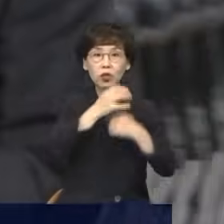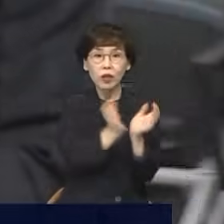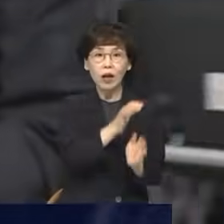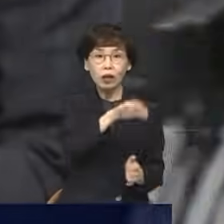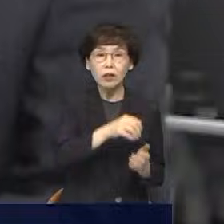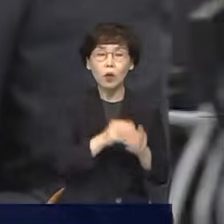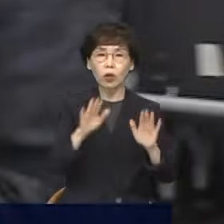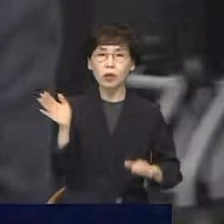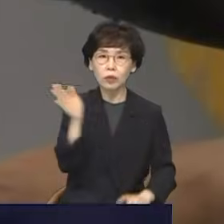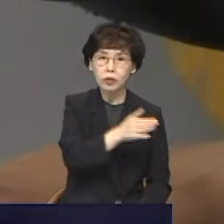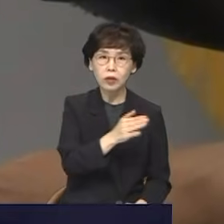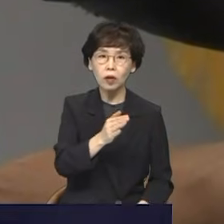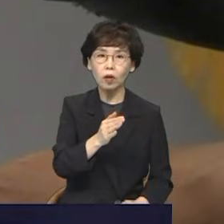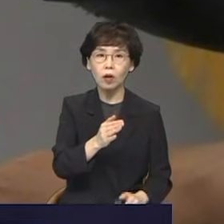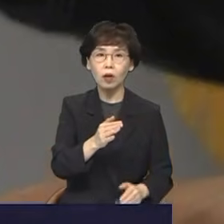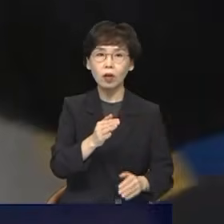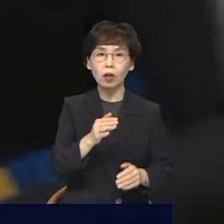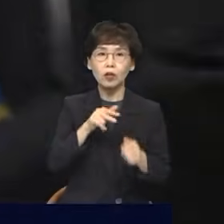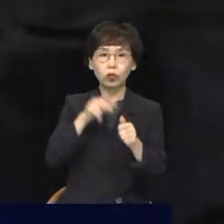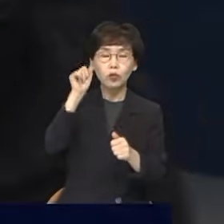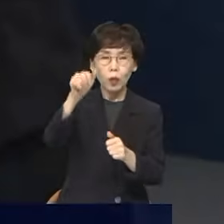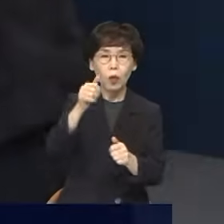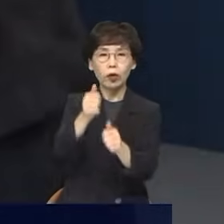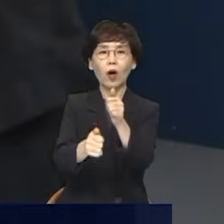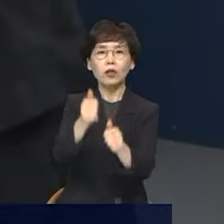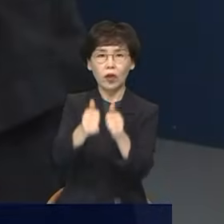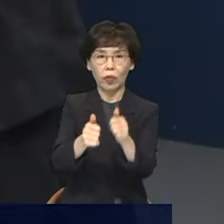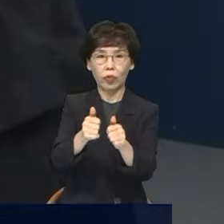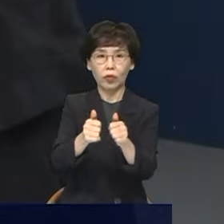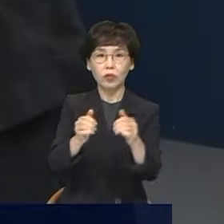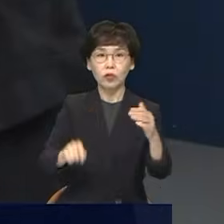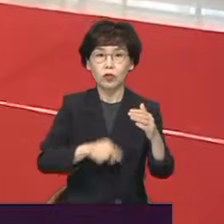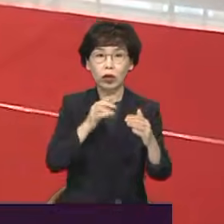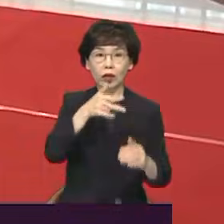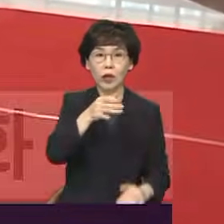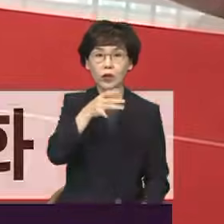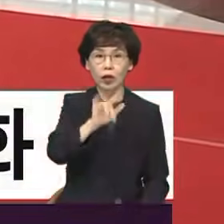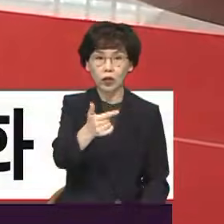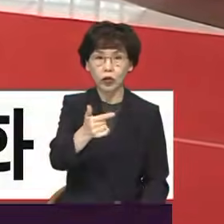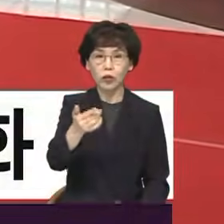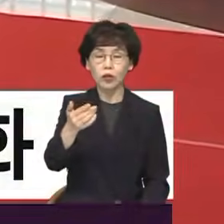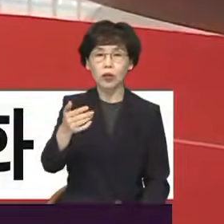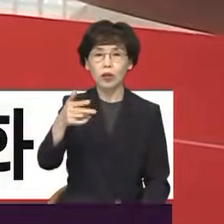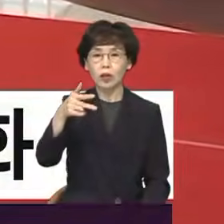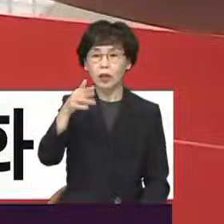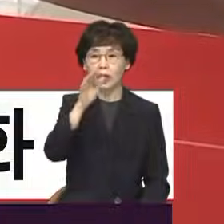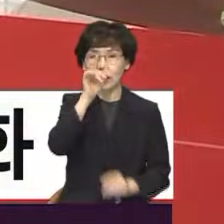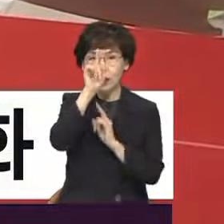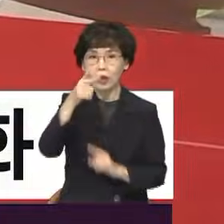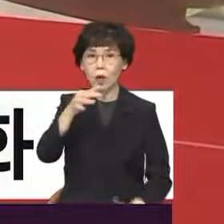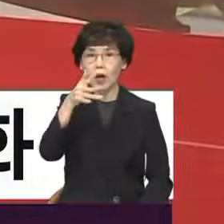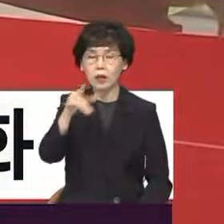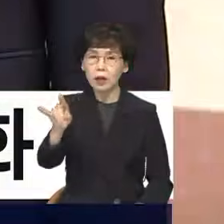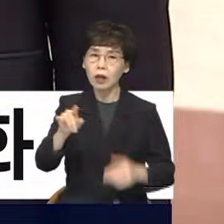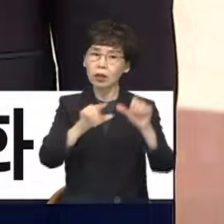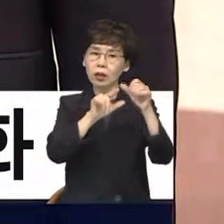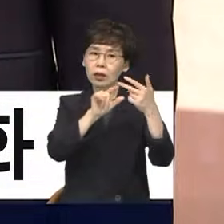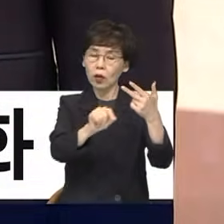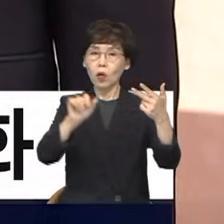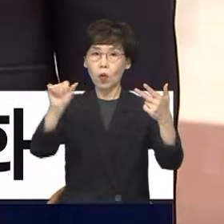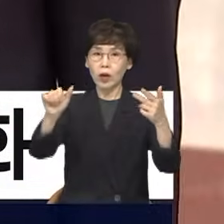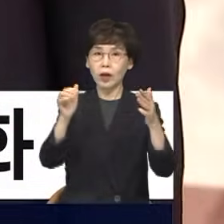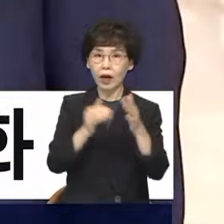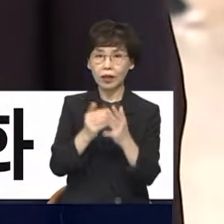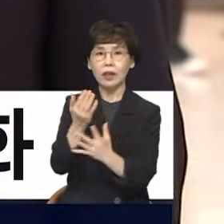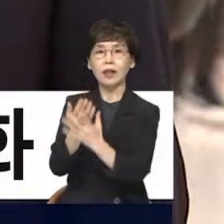민주당에선 오늘부터 대선 경선 후보 등록이 시작된 가운데 정세균 전 총리와 이광재 의원은 7월 5일까지